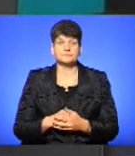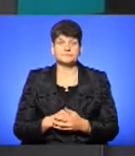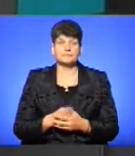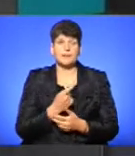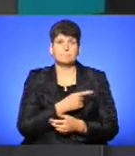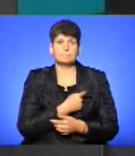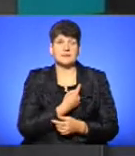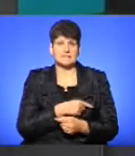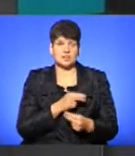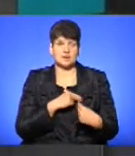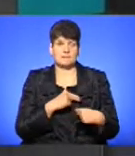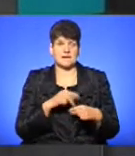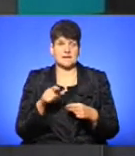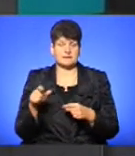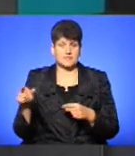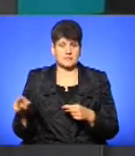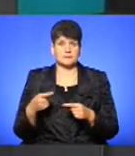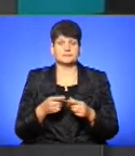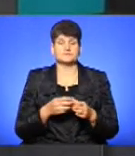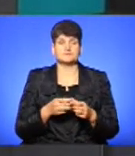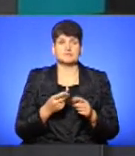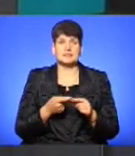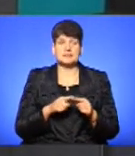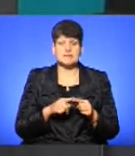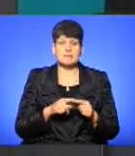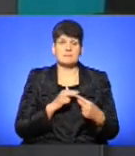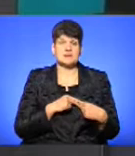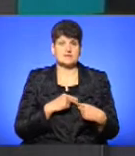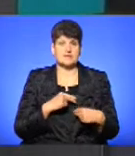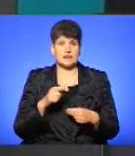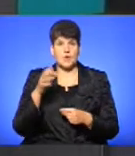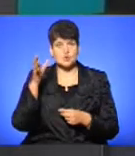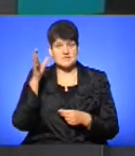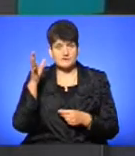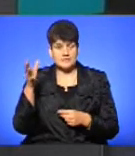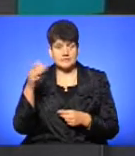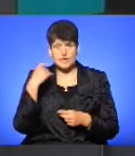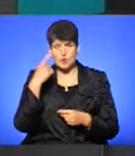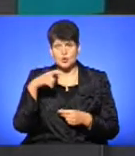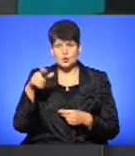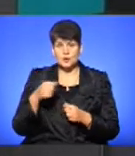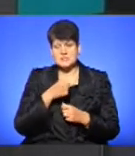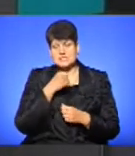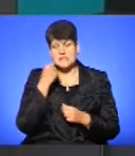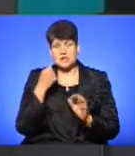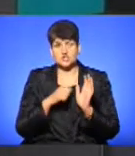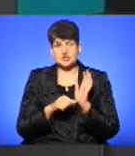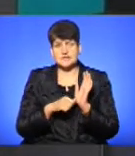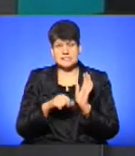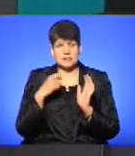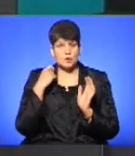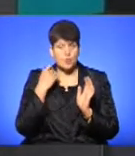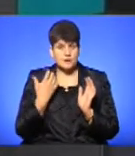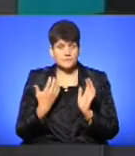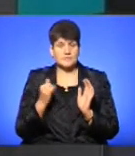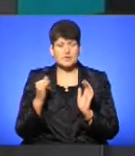медичні працівники, це працівники освіти, особи старше 60 років і